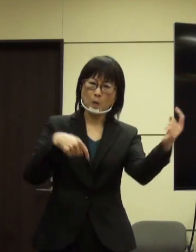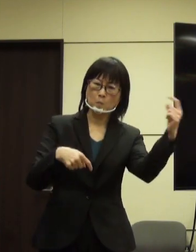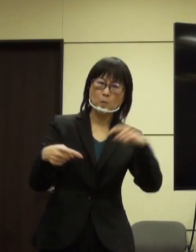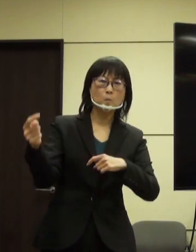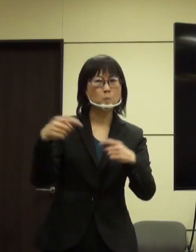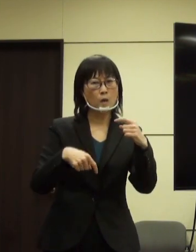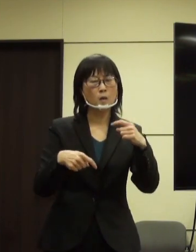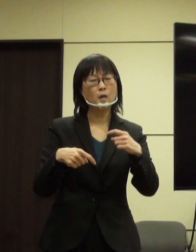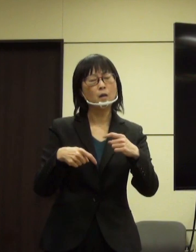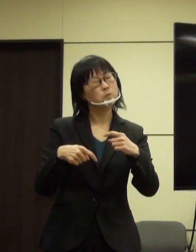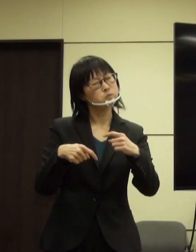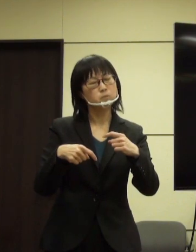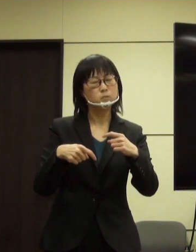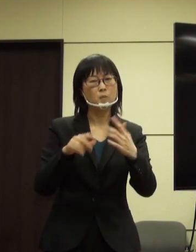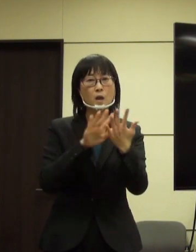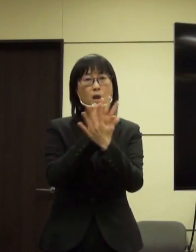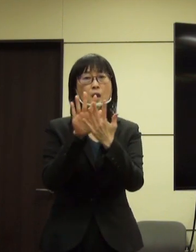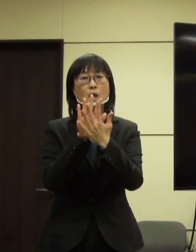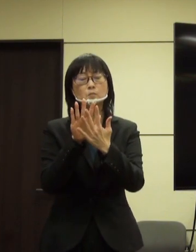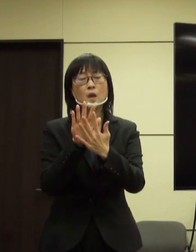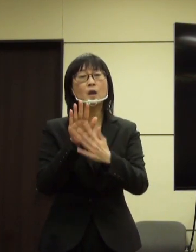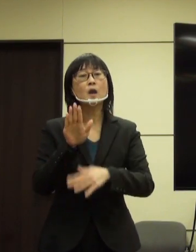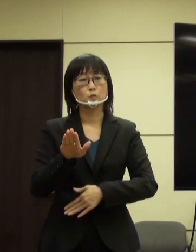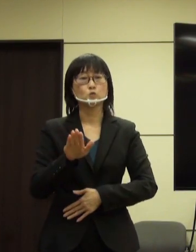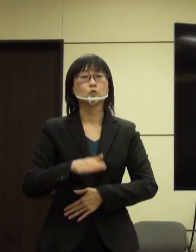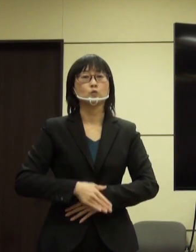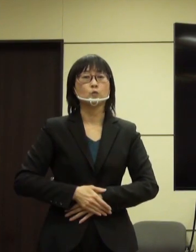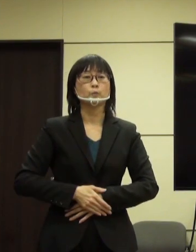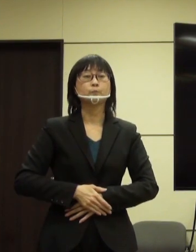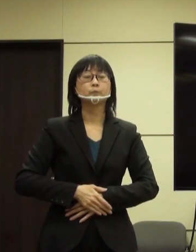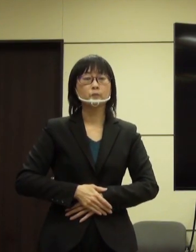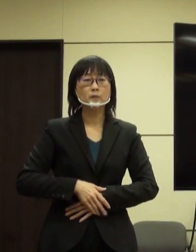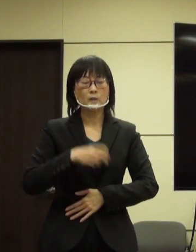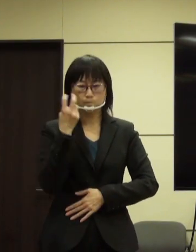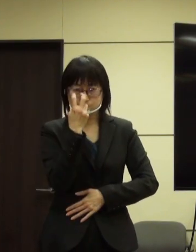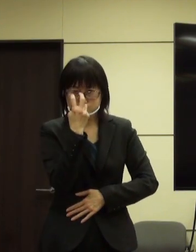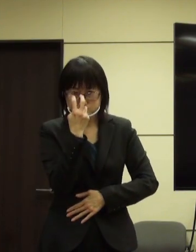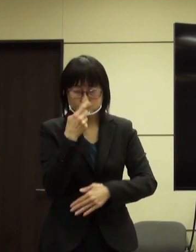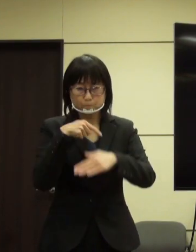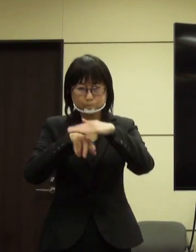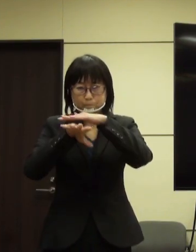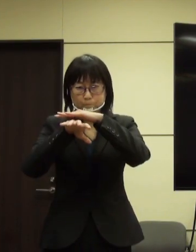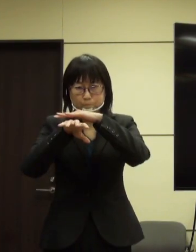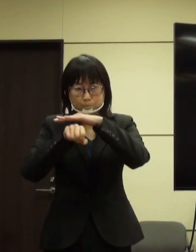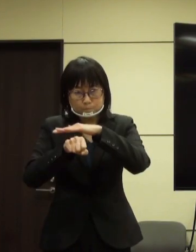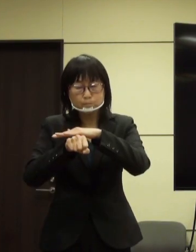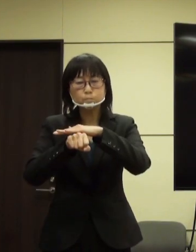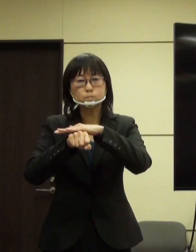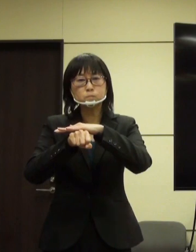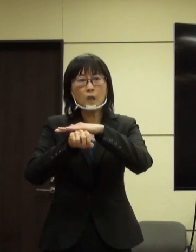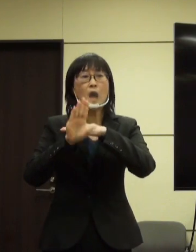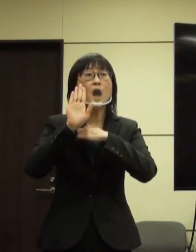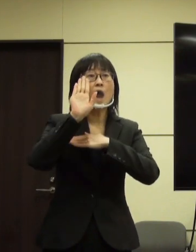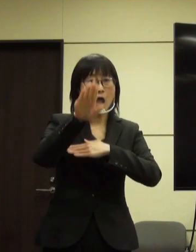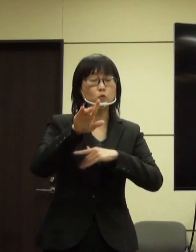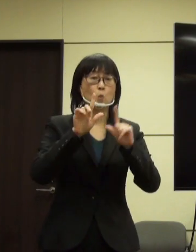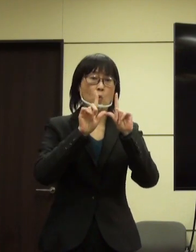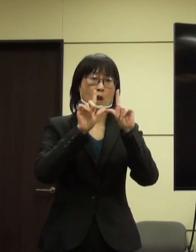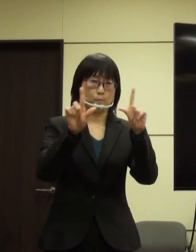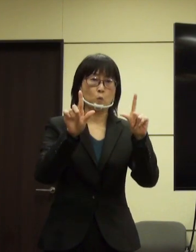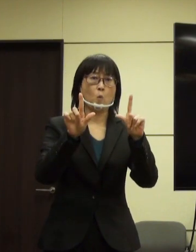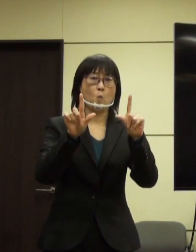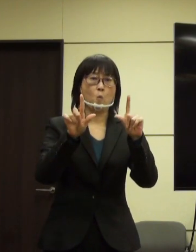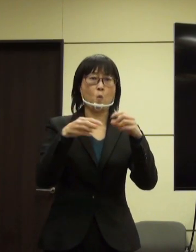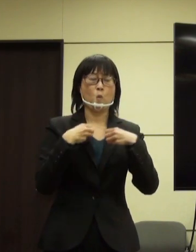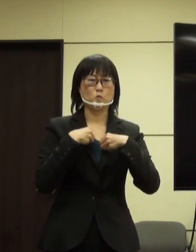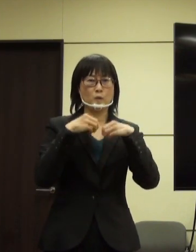からそれのある程度確認をしながら言わないと簡単に行くのクラスターというのは言いづらい面があるんです奈良だから